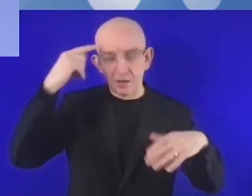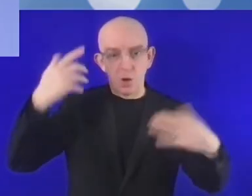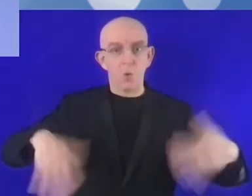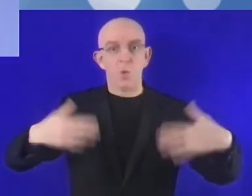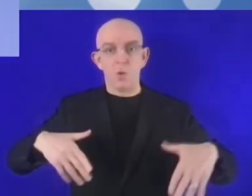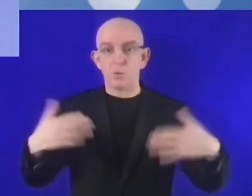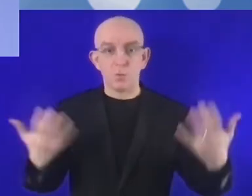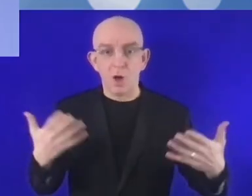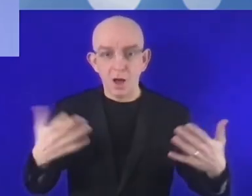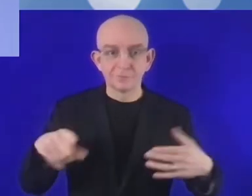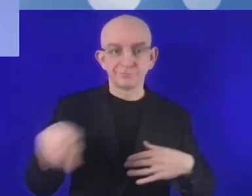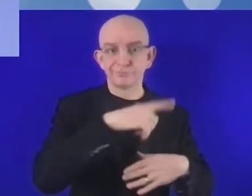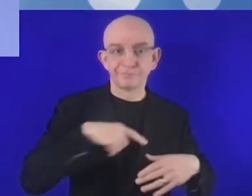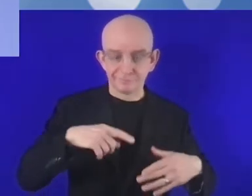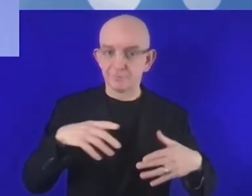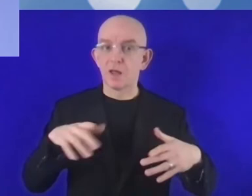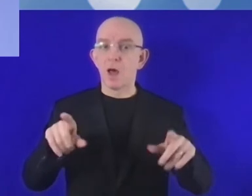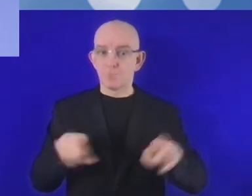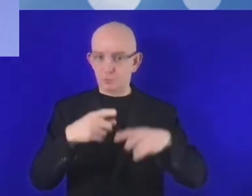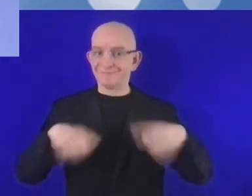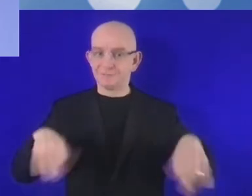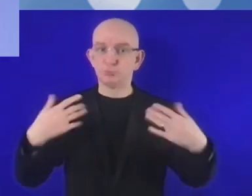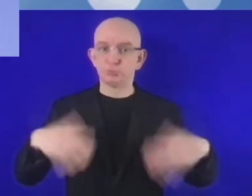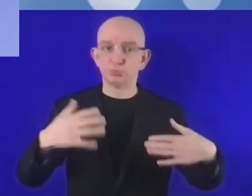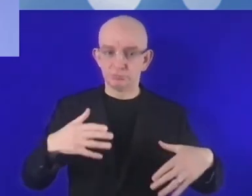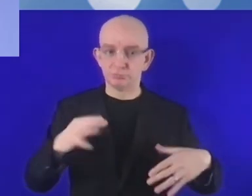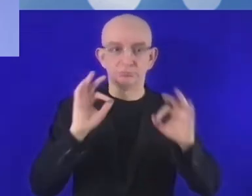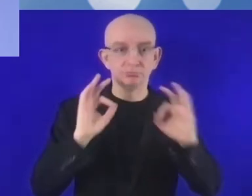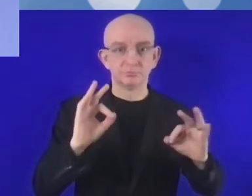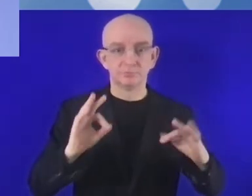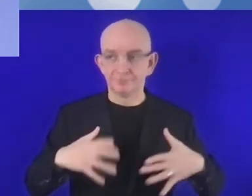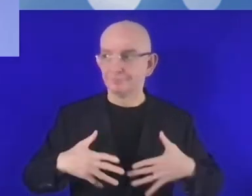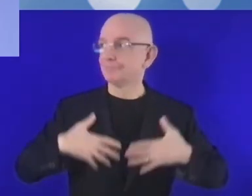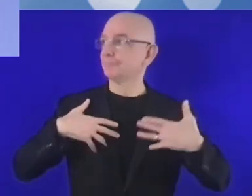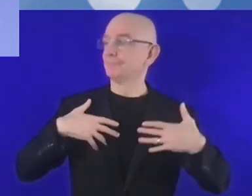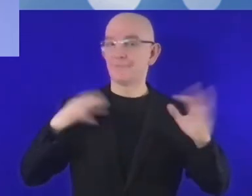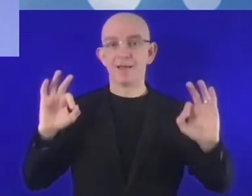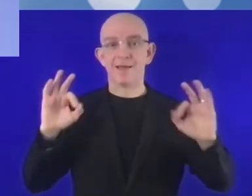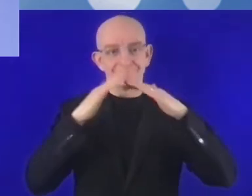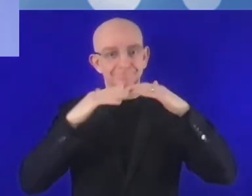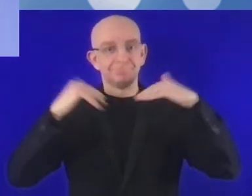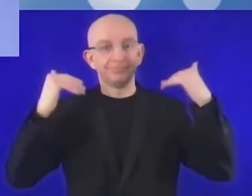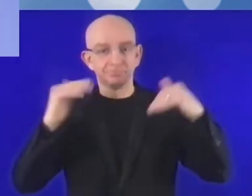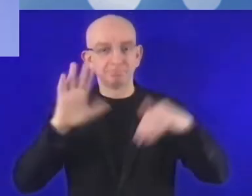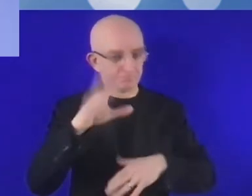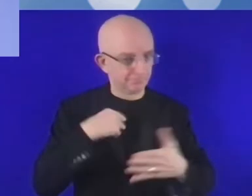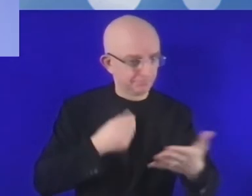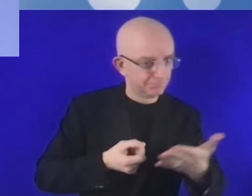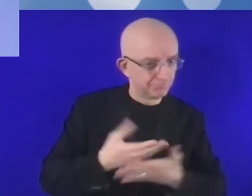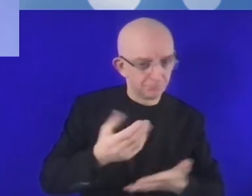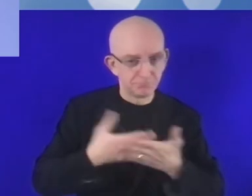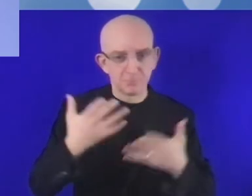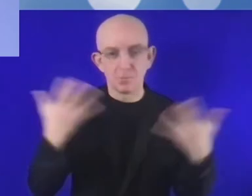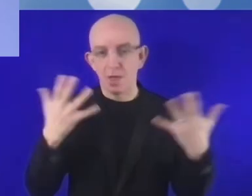زادت وتحسنت نوعية هذه الموسيقى كلما زاد مدى هذا التأثير. الموسيقى العالية الجودة هي الموسيقى